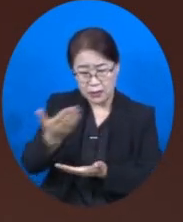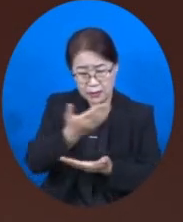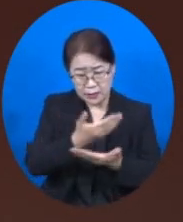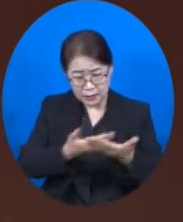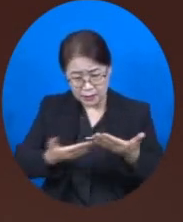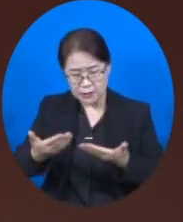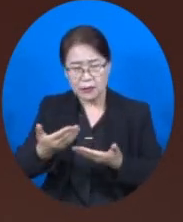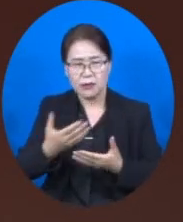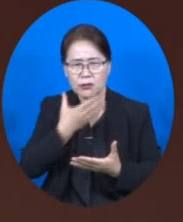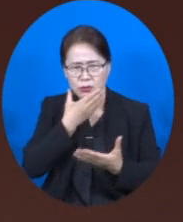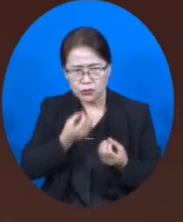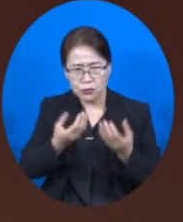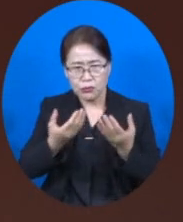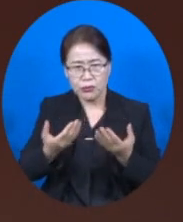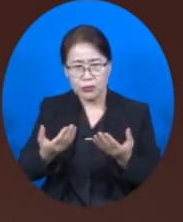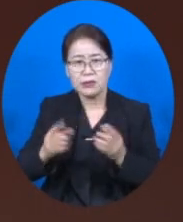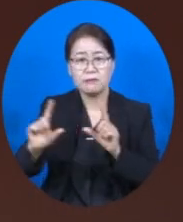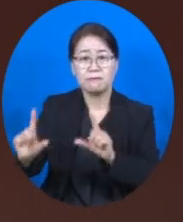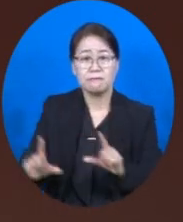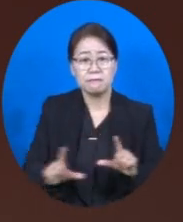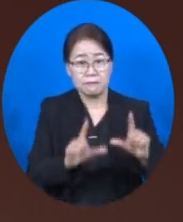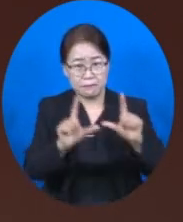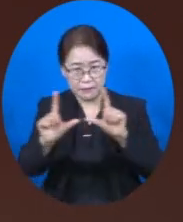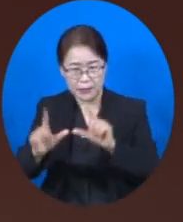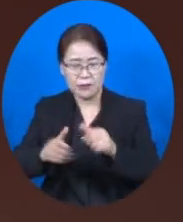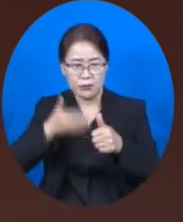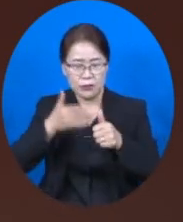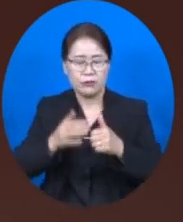누리면서 살아가시기를 바랍니다